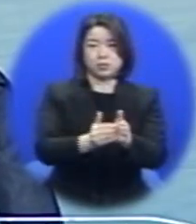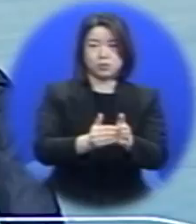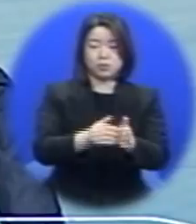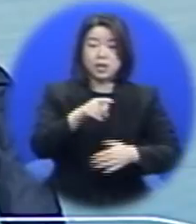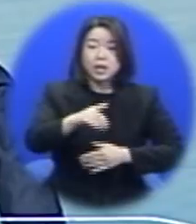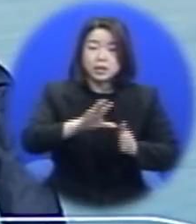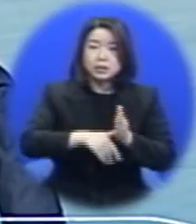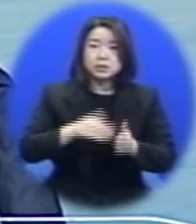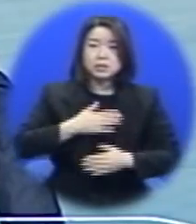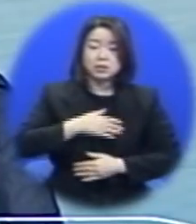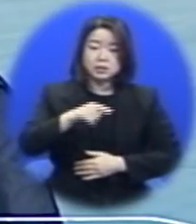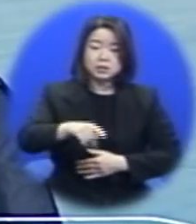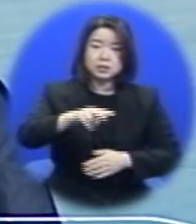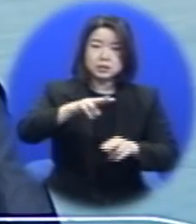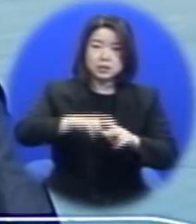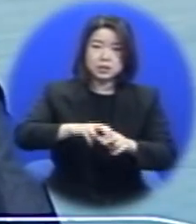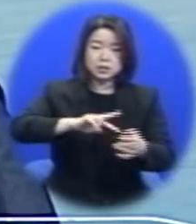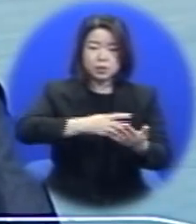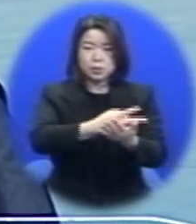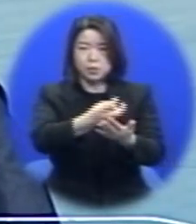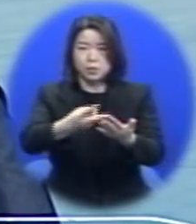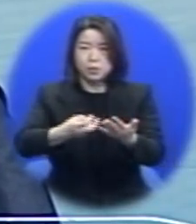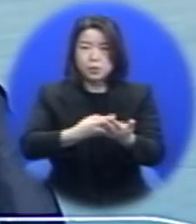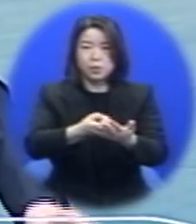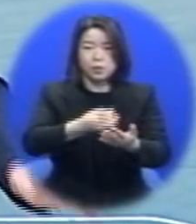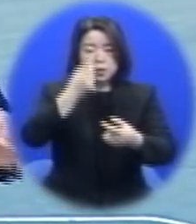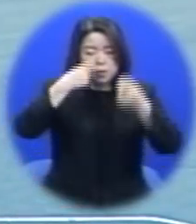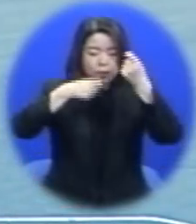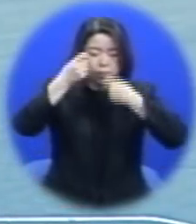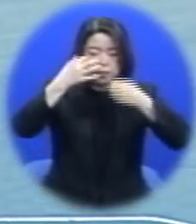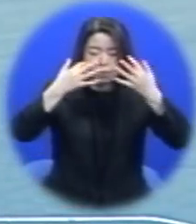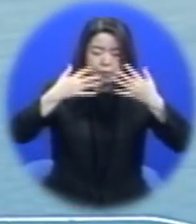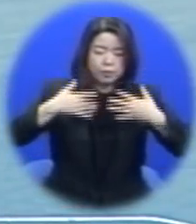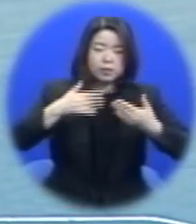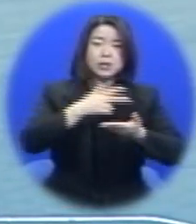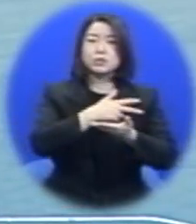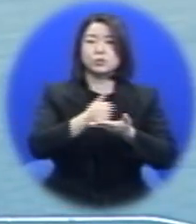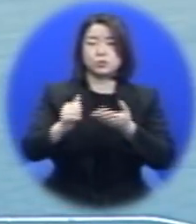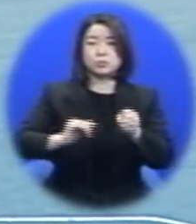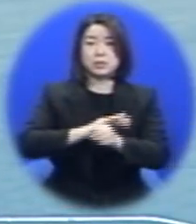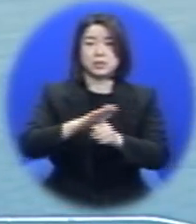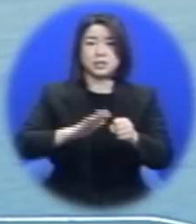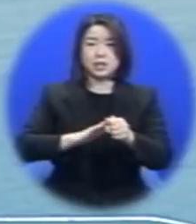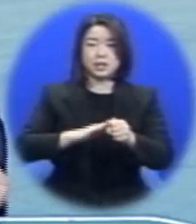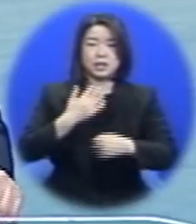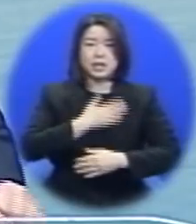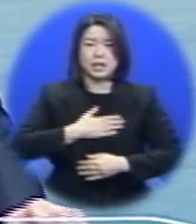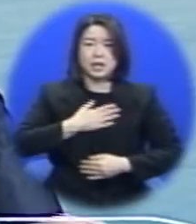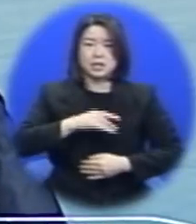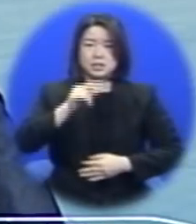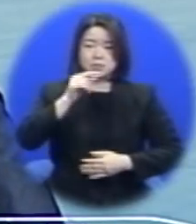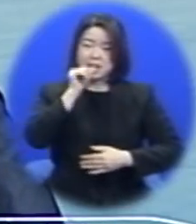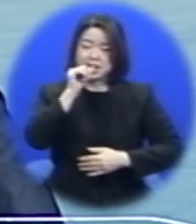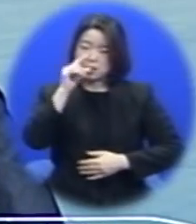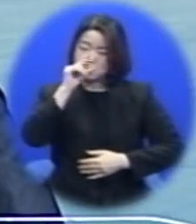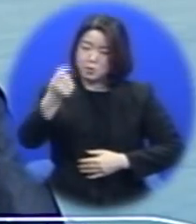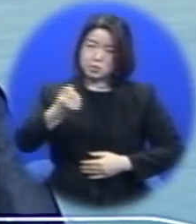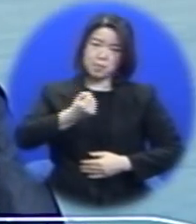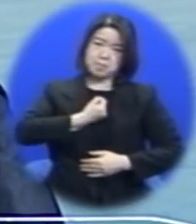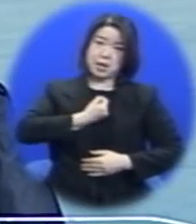그 자리에서 뒹굴며 펑펑 울며 주님의 사랑이 가슴에 못처럼